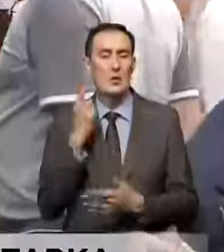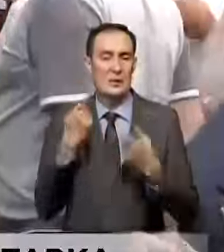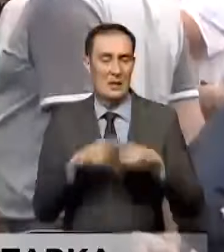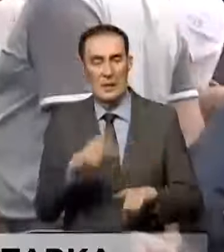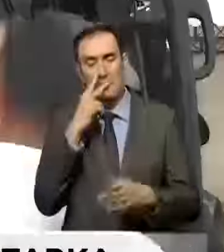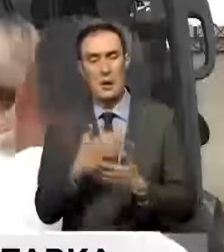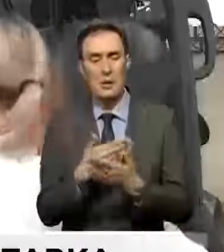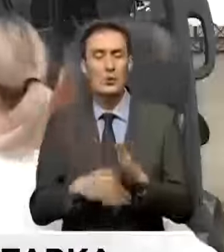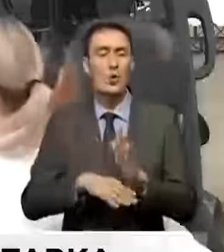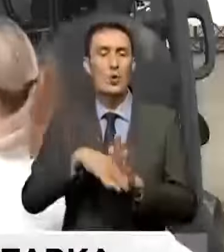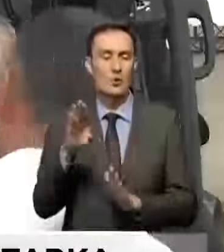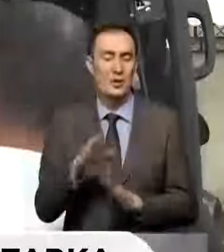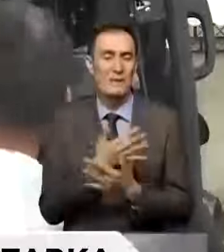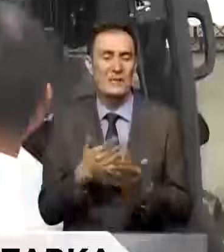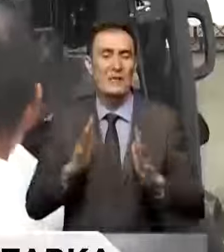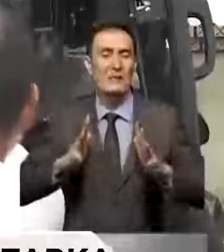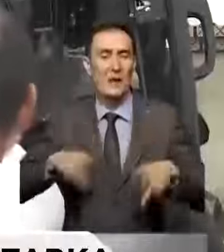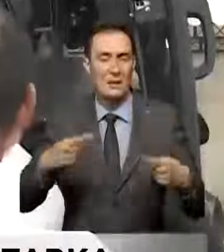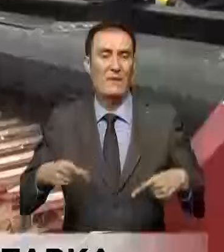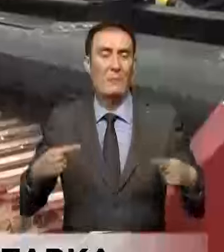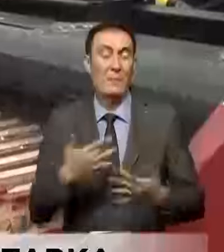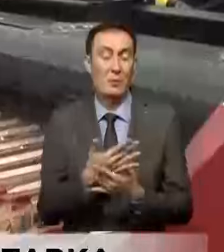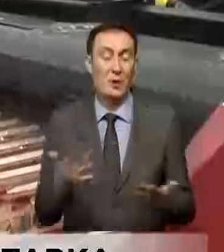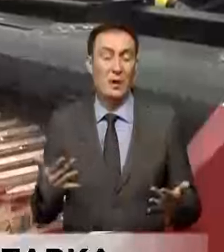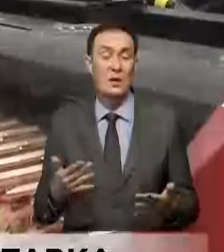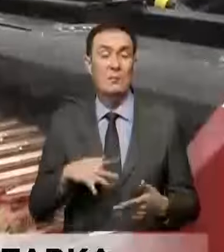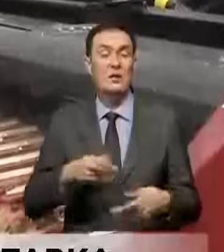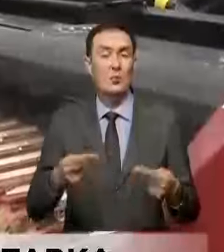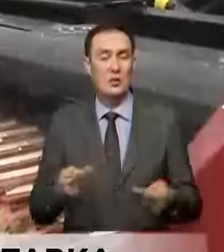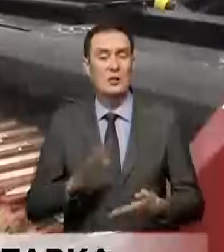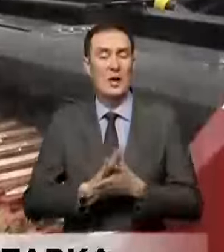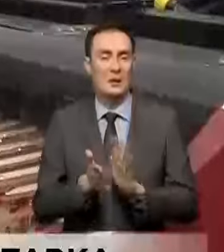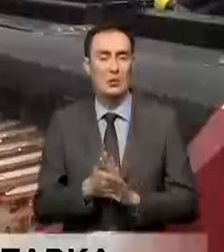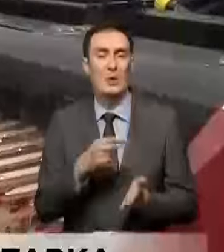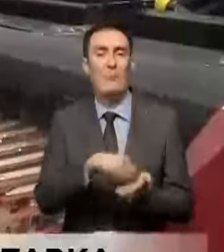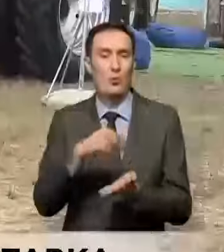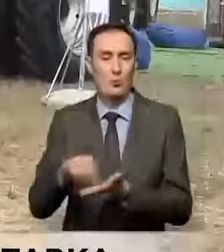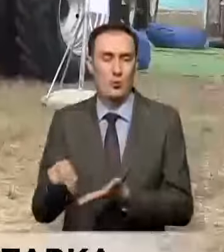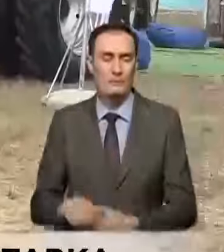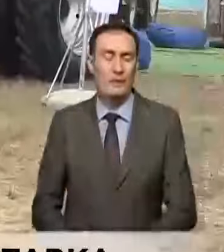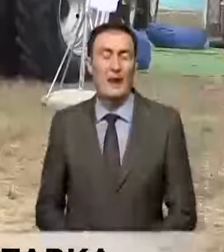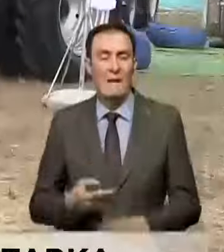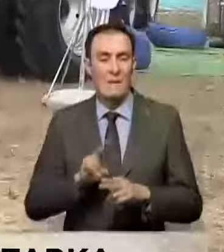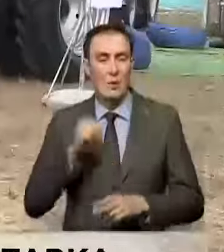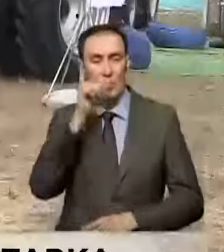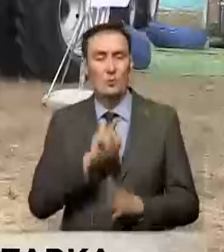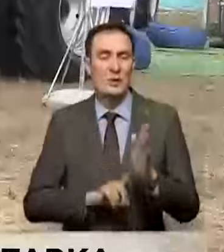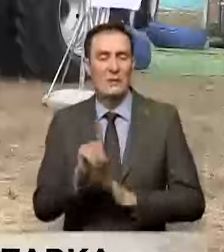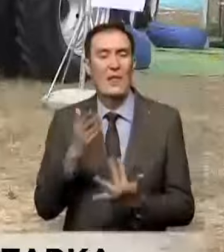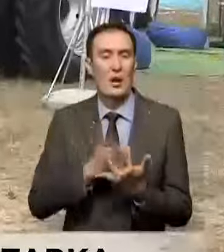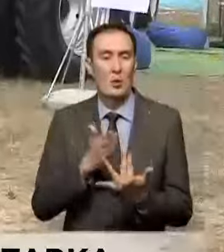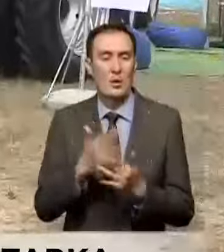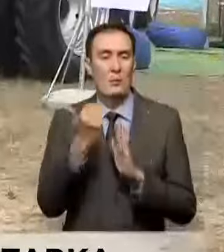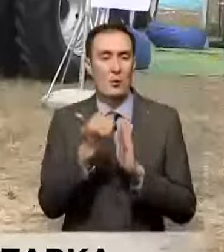техники показывают улучшенные версии тракторов и комбайнов. Здесь же заключают контракты на их покупку. В этом году стартовала льготная